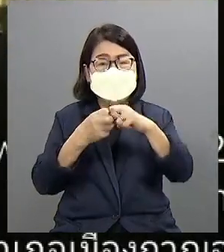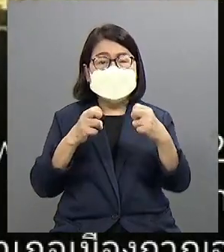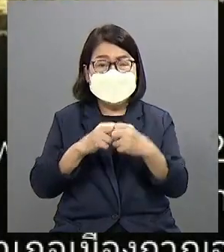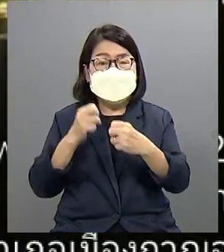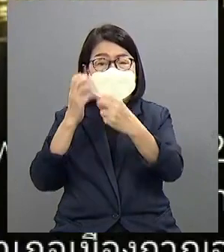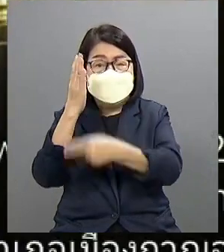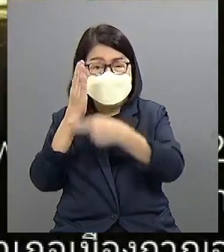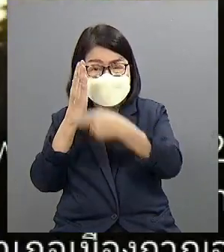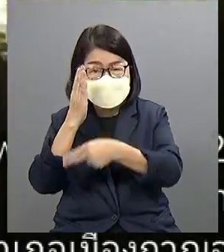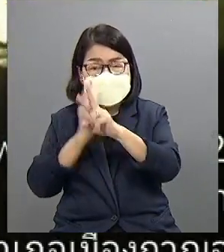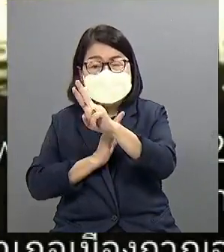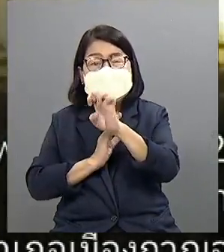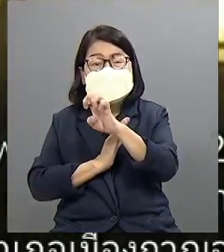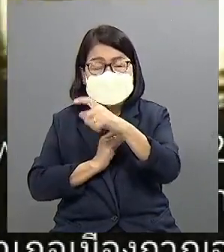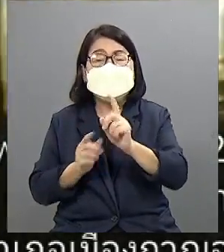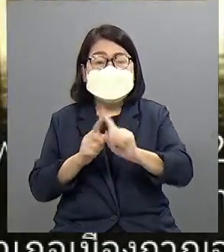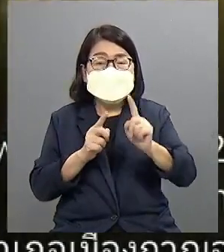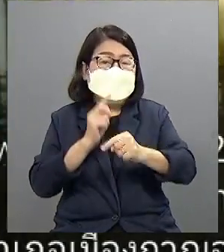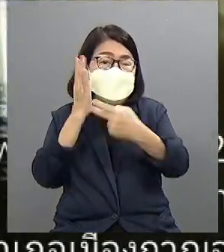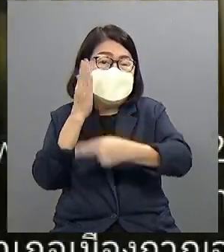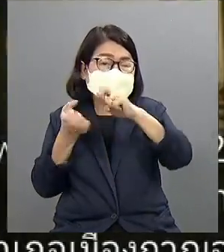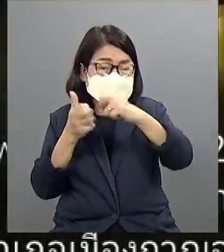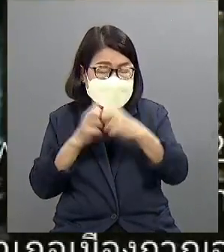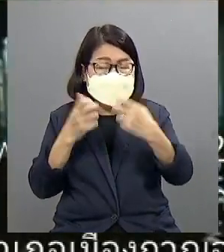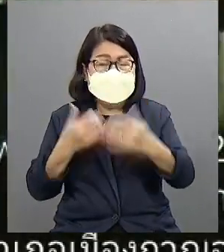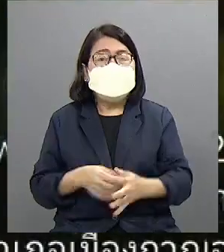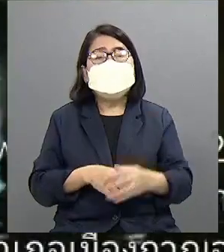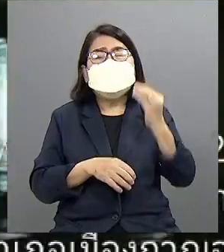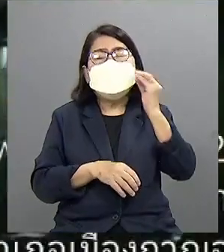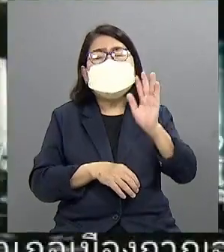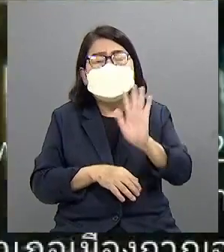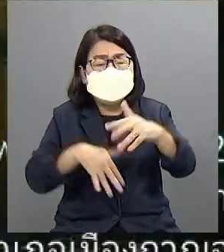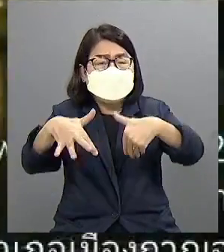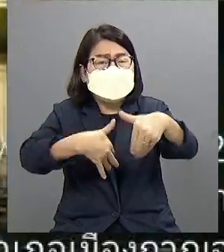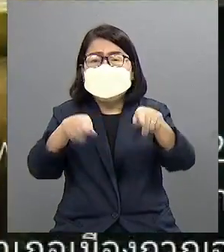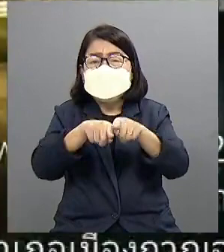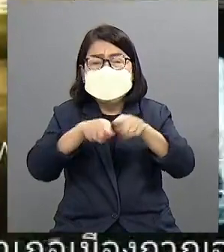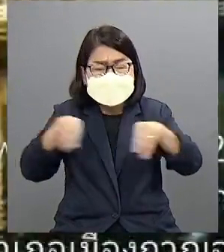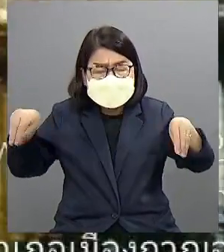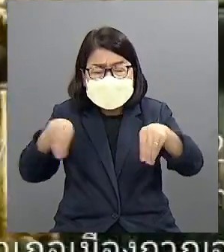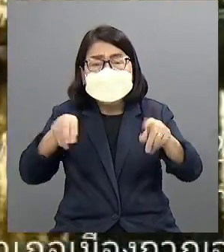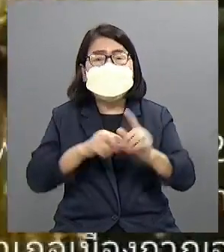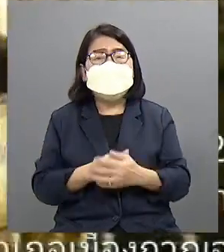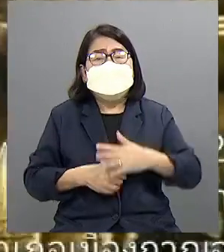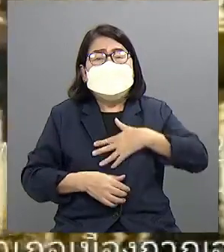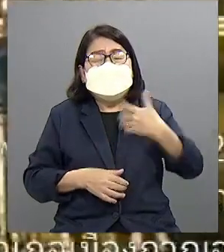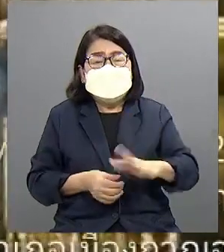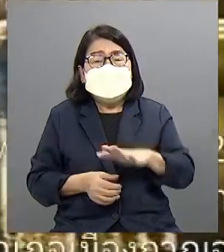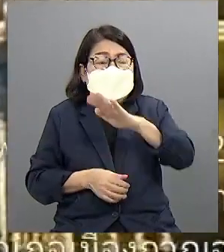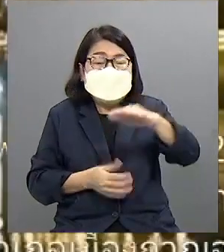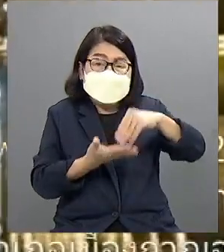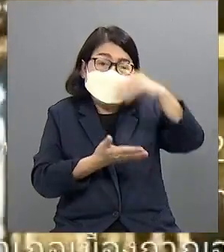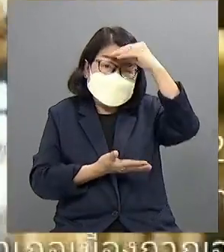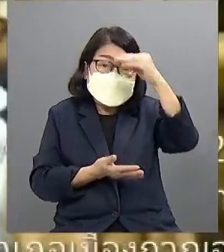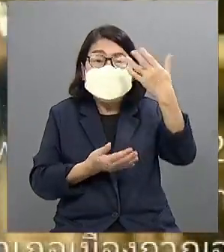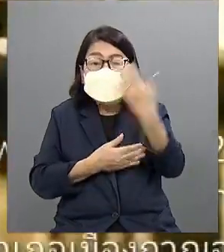บการร้านรวงเท่านั้นนะคะชาวบ้านตาดำๆเนี่ยนะคะเขาก็เดือดร้อนอย่างนักเรียนเนี่ยกลับมาจากบ้านจะอ่านหนังสือเปิดเทอมแล้วด้ว